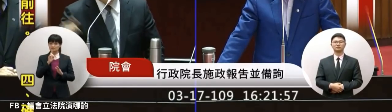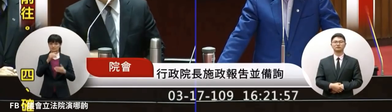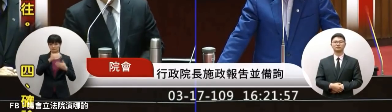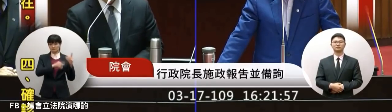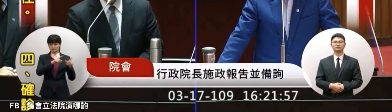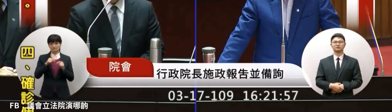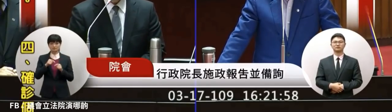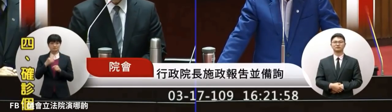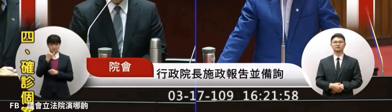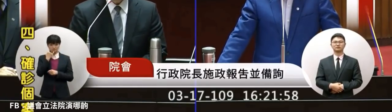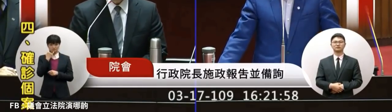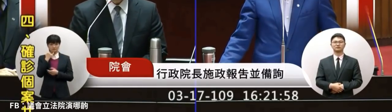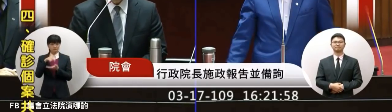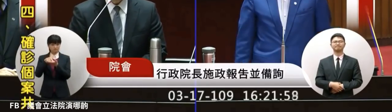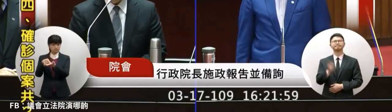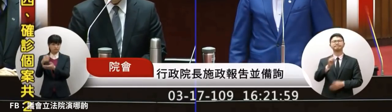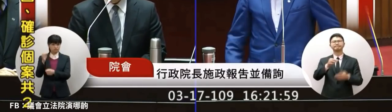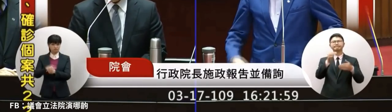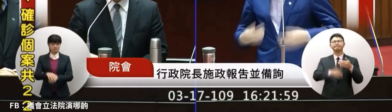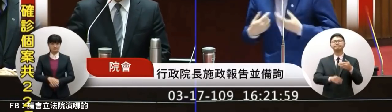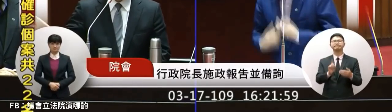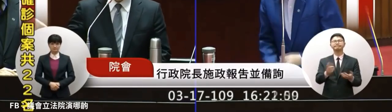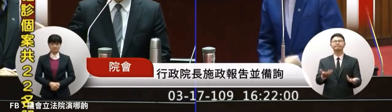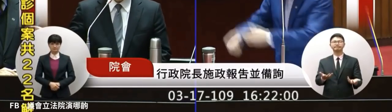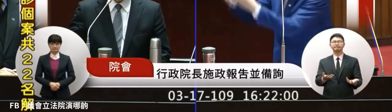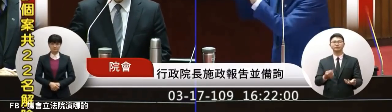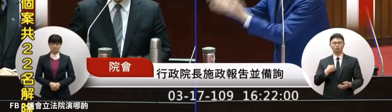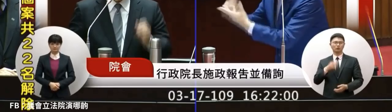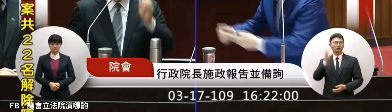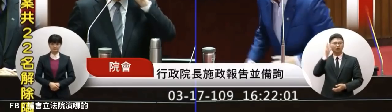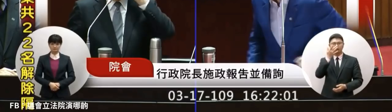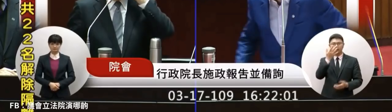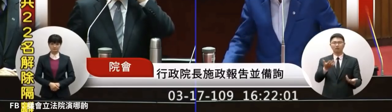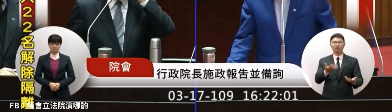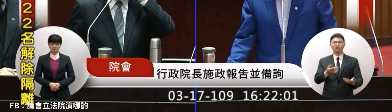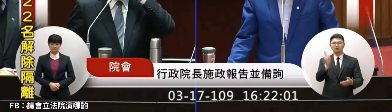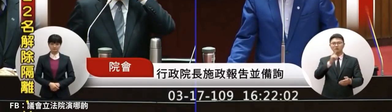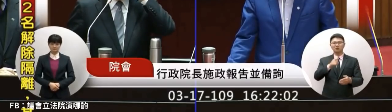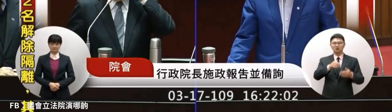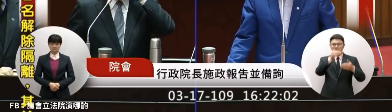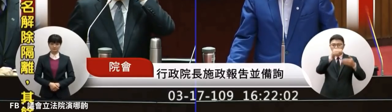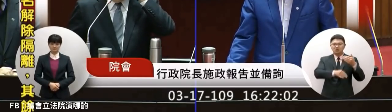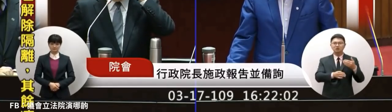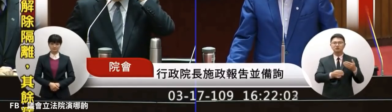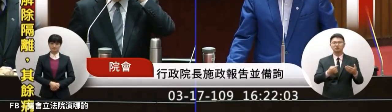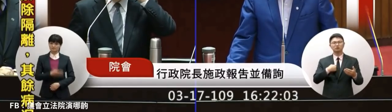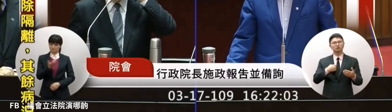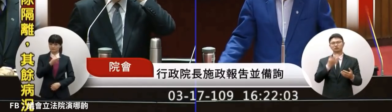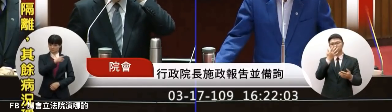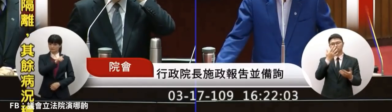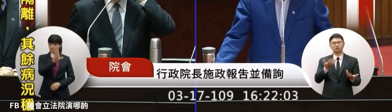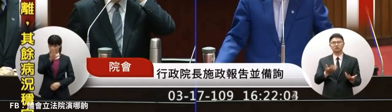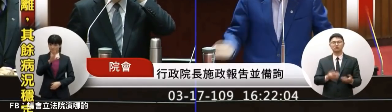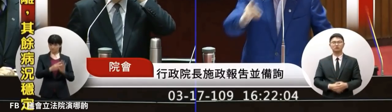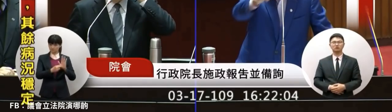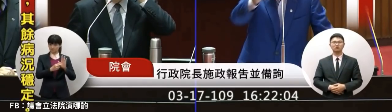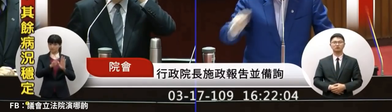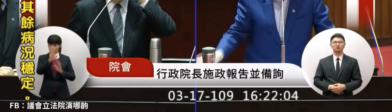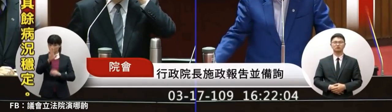条件下可以。 什么样的条件嘛？这我就没有听懂，什么叫在一定的条件下？ 他刚才有讲了， 什么